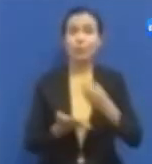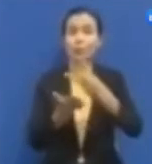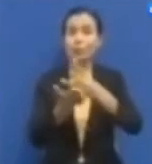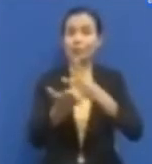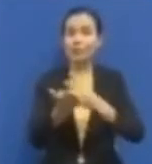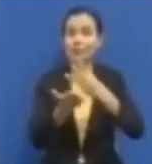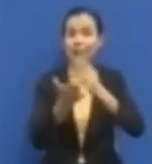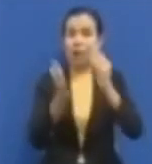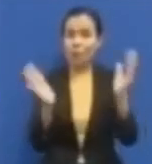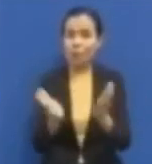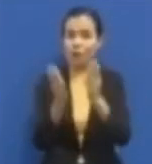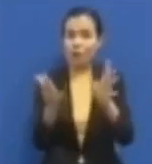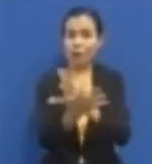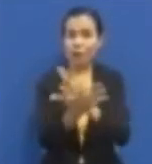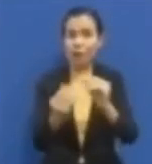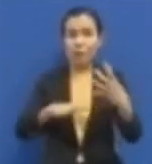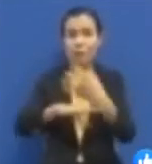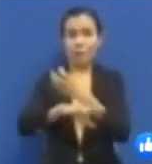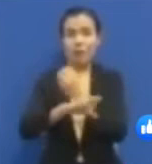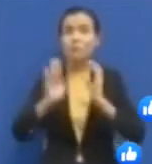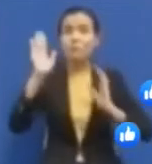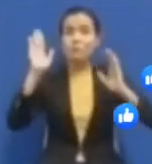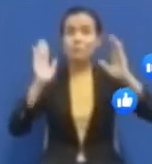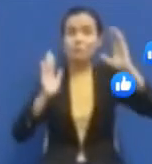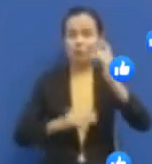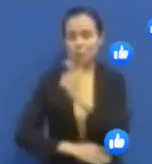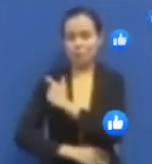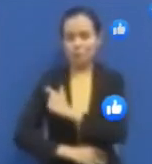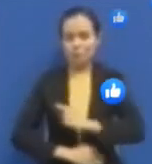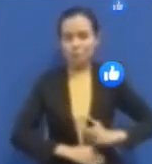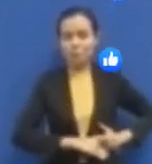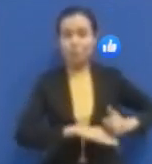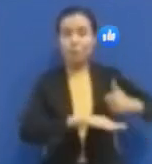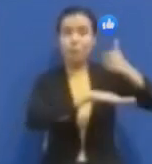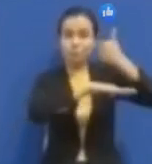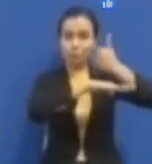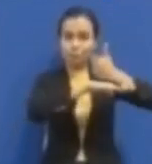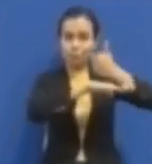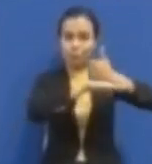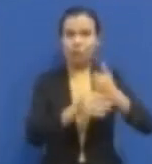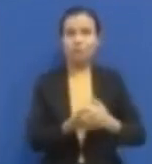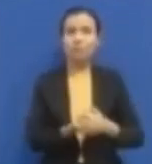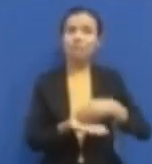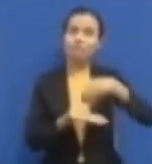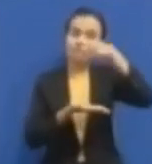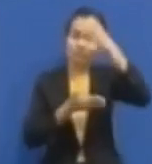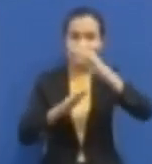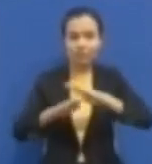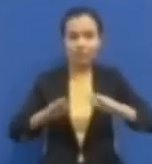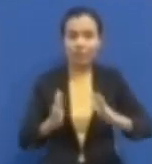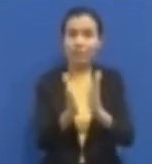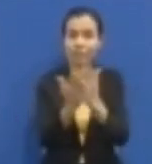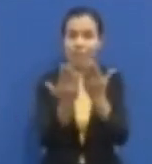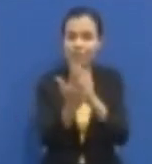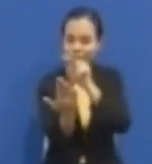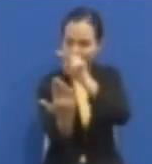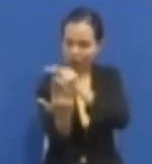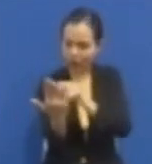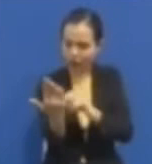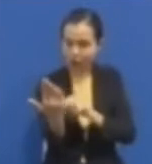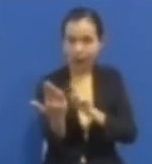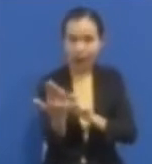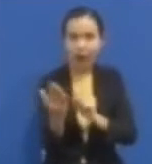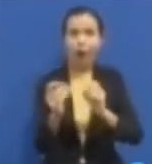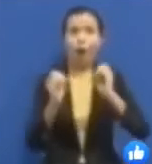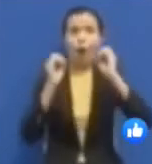สร้างวัฒนธรรมการเมืองในระบอบประชาธิปไตยอันมีพระมหากษัตริย์ทรงเป็นประมุขแล้วนักเรียนก็ได้อ่านตำราได้อ่านเอกสารครูได้